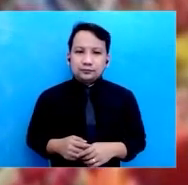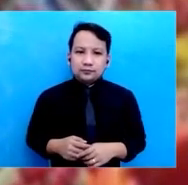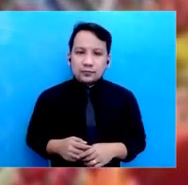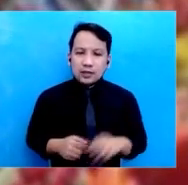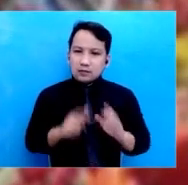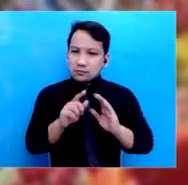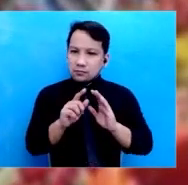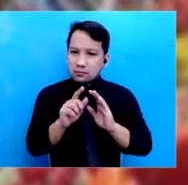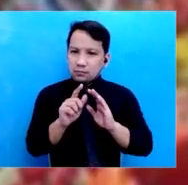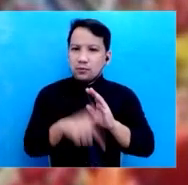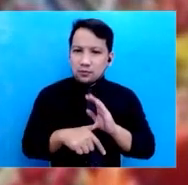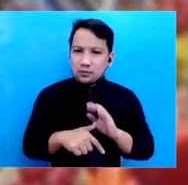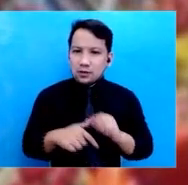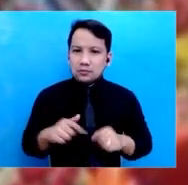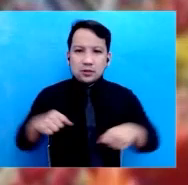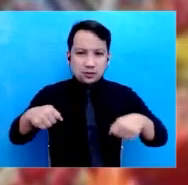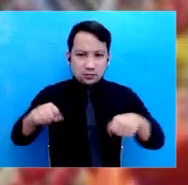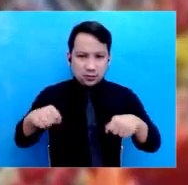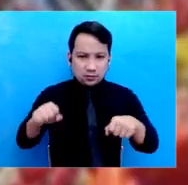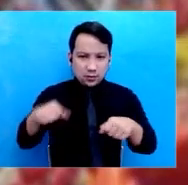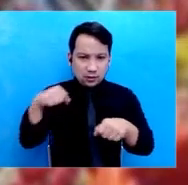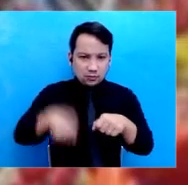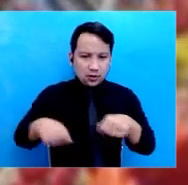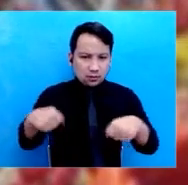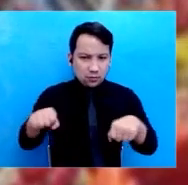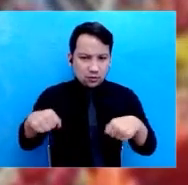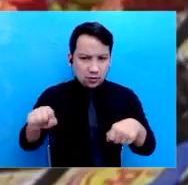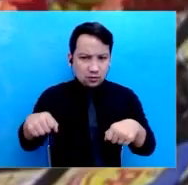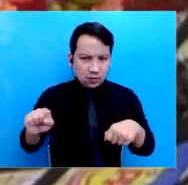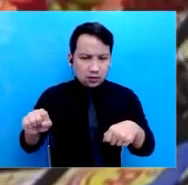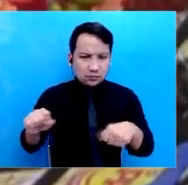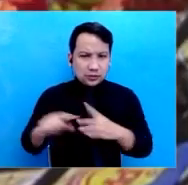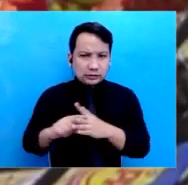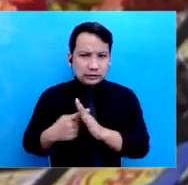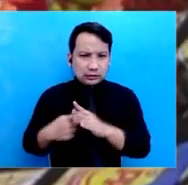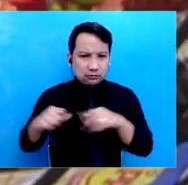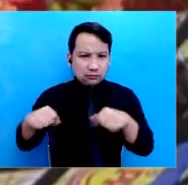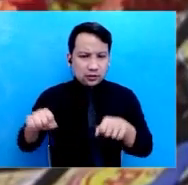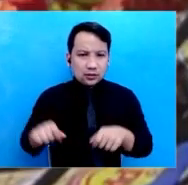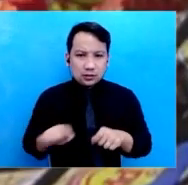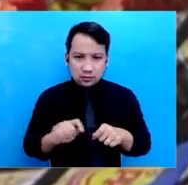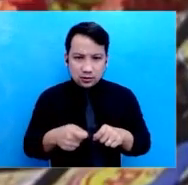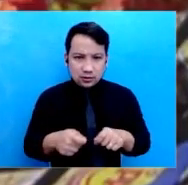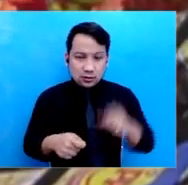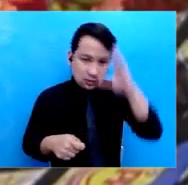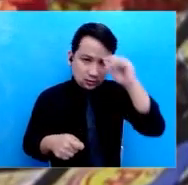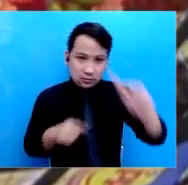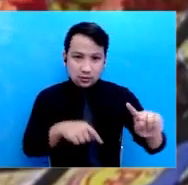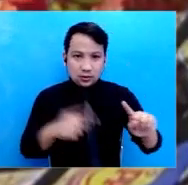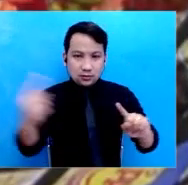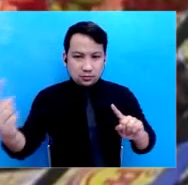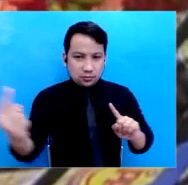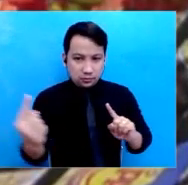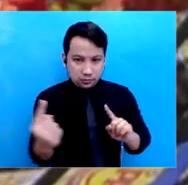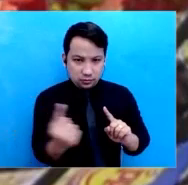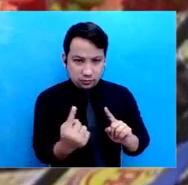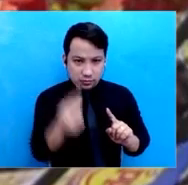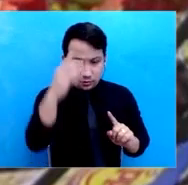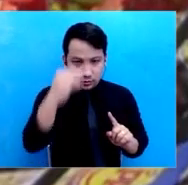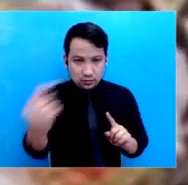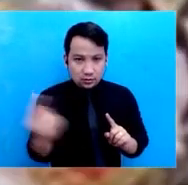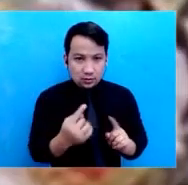Maya-maya pa, pinaandar ng isa sa mga lalaki ang motorsiklo. Habang ang isa pang lalaki, lumapit sa tindahan para